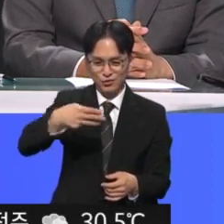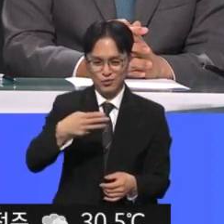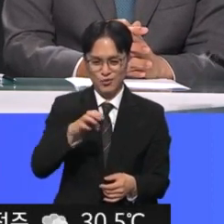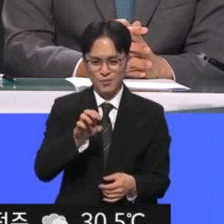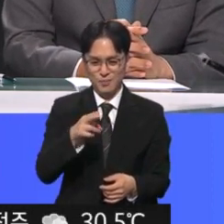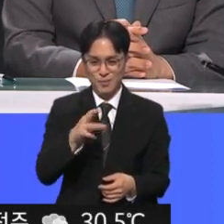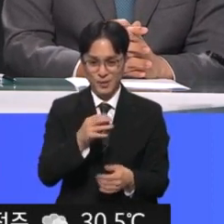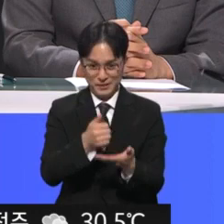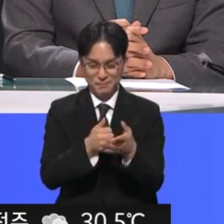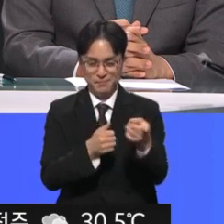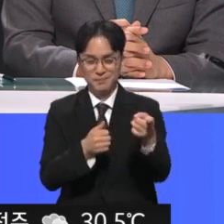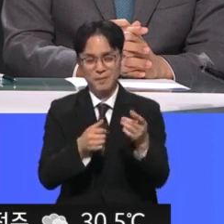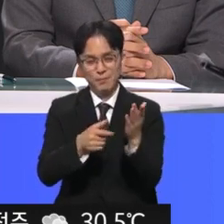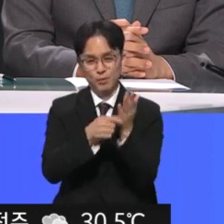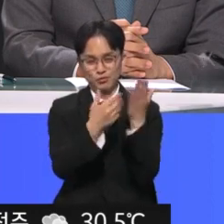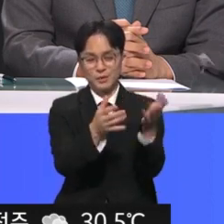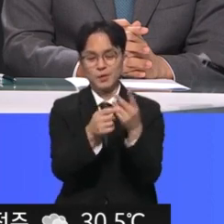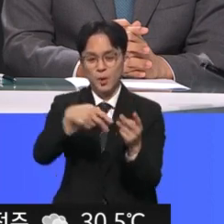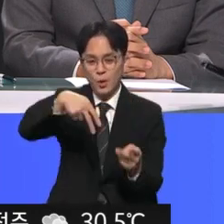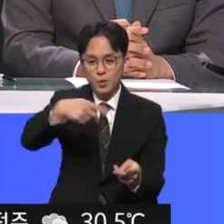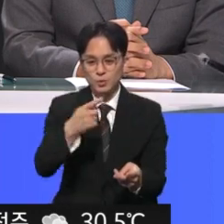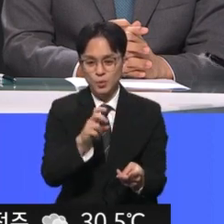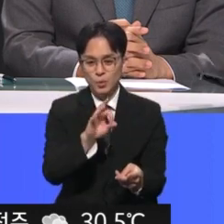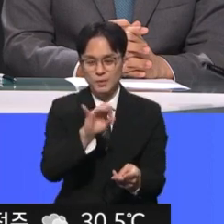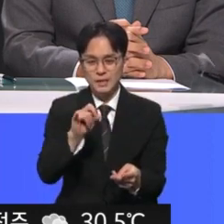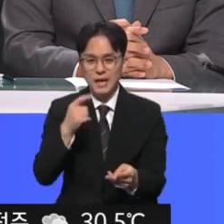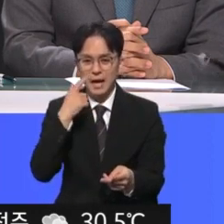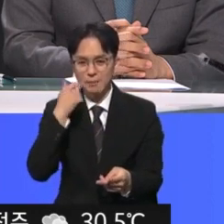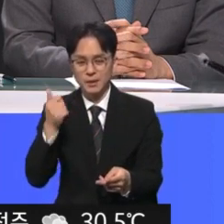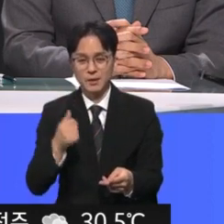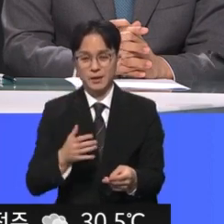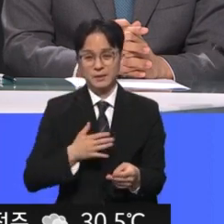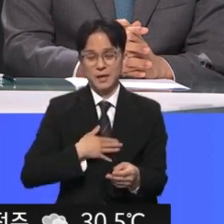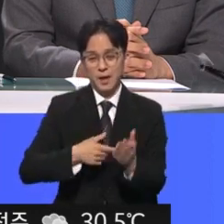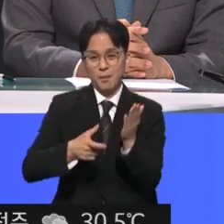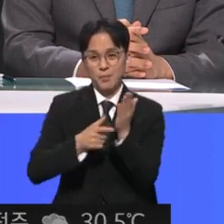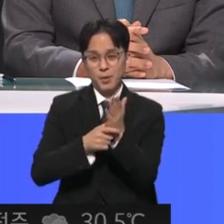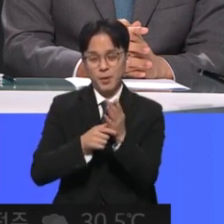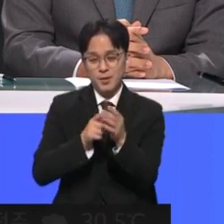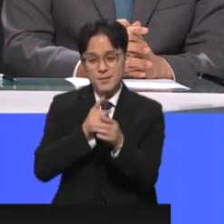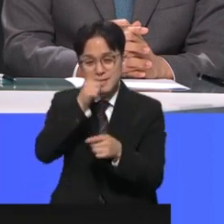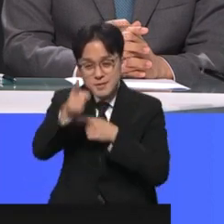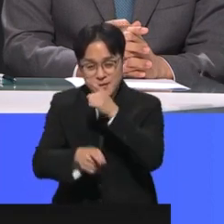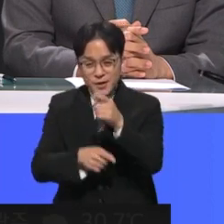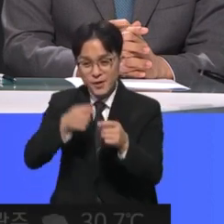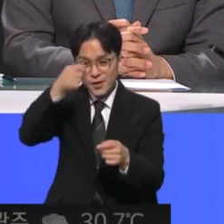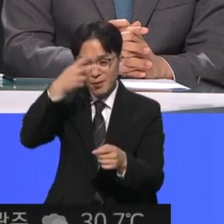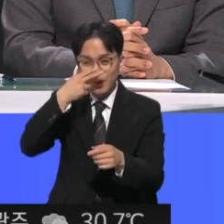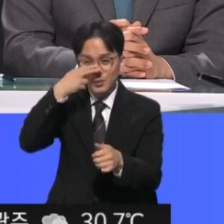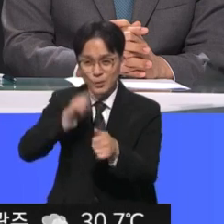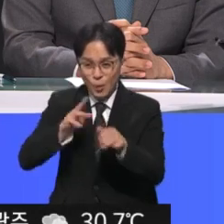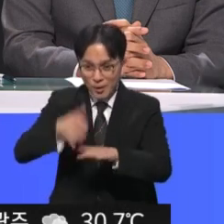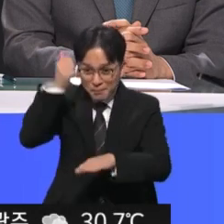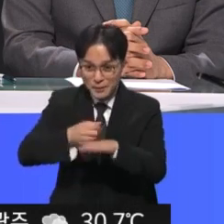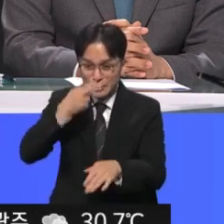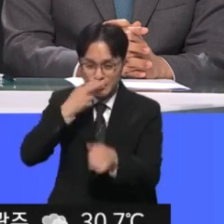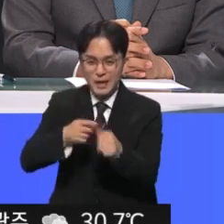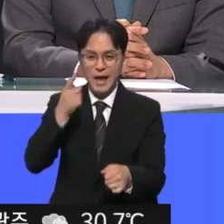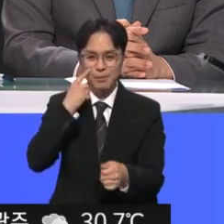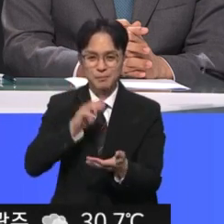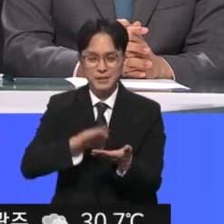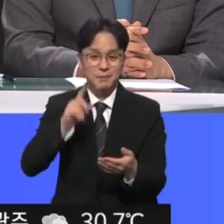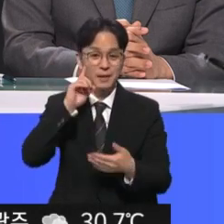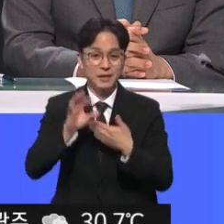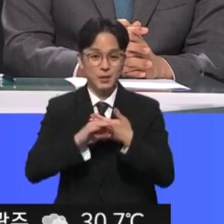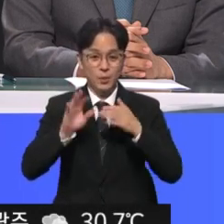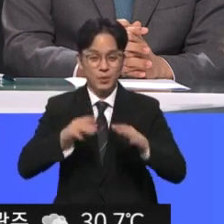그다음에 소미 아빠님. 수차례 영화표에 도전했지만 안타깝게 성공하지 못했네요. 오늘 마지막으로 한 번 더 도전해봅니다.